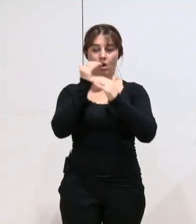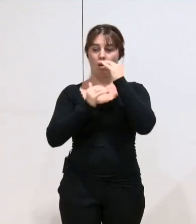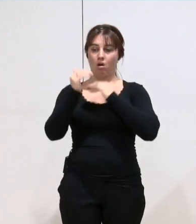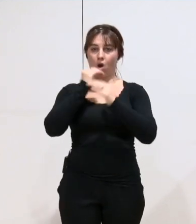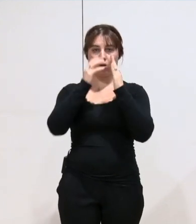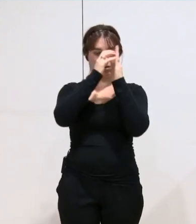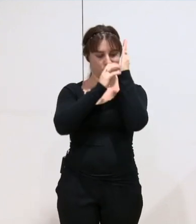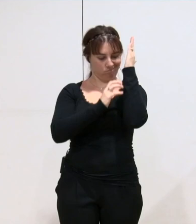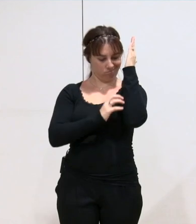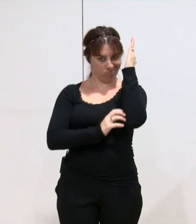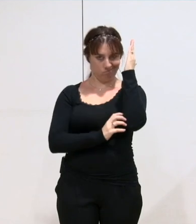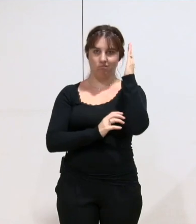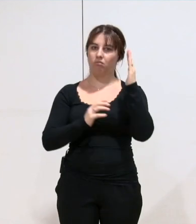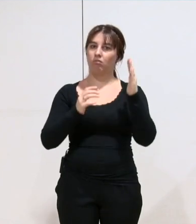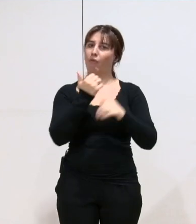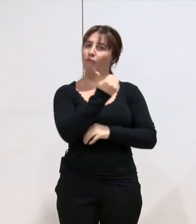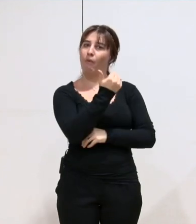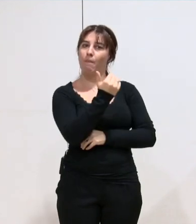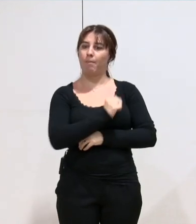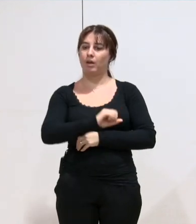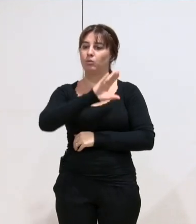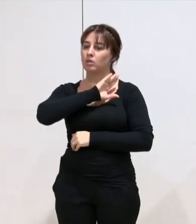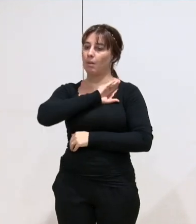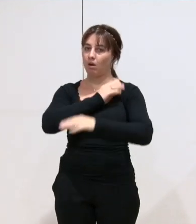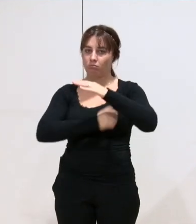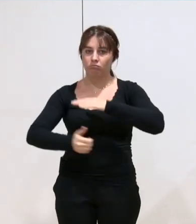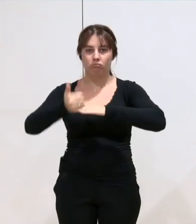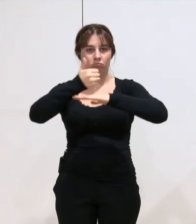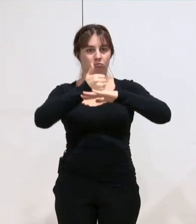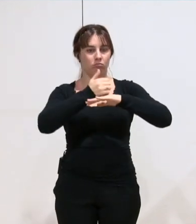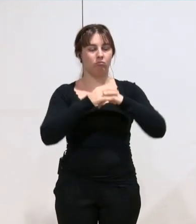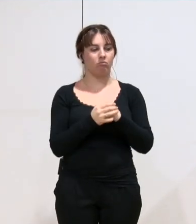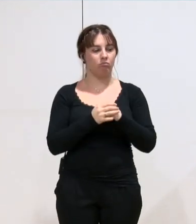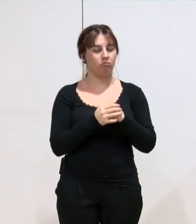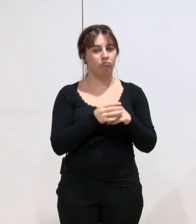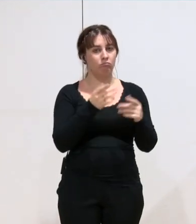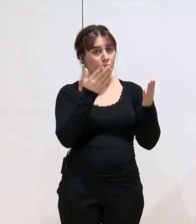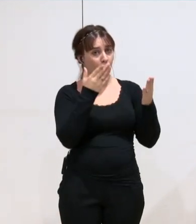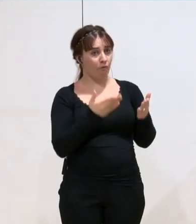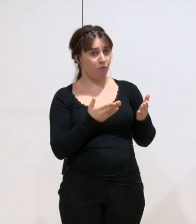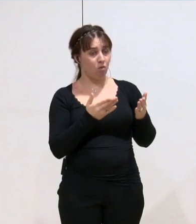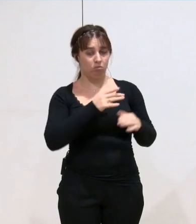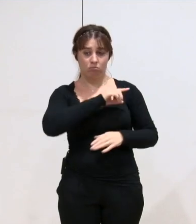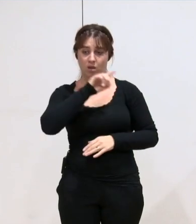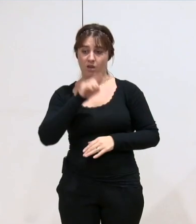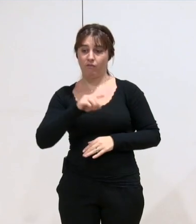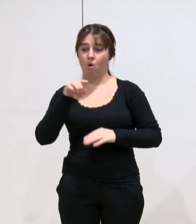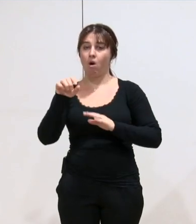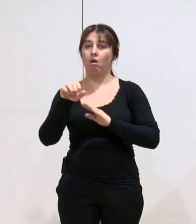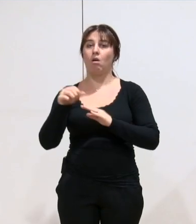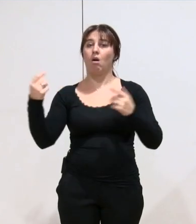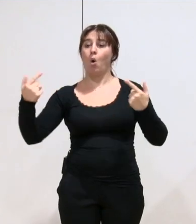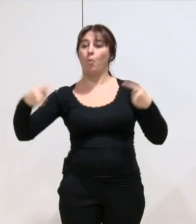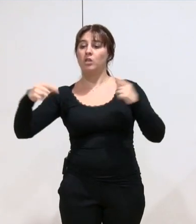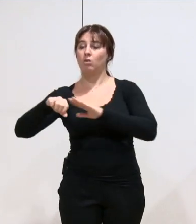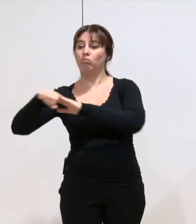accepter que les oppositions aient une vision différente